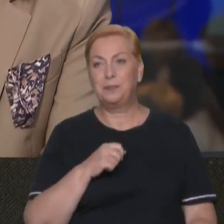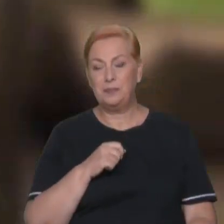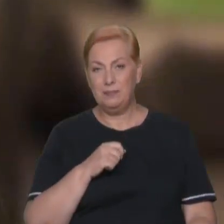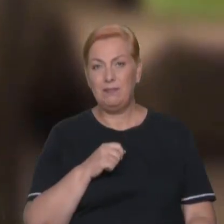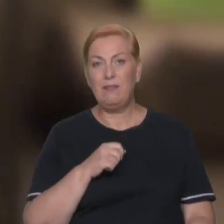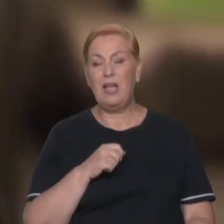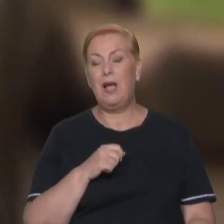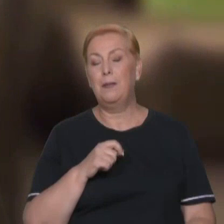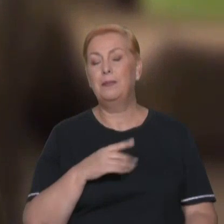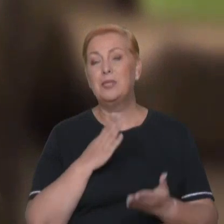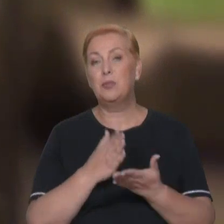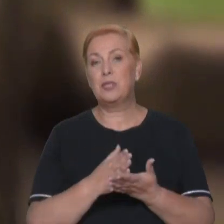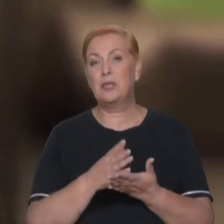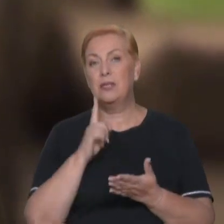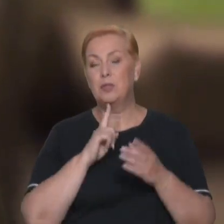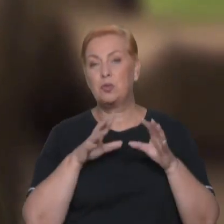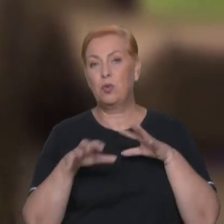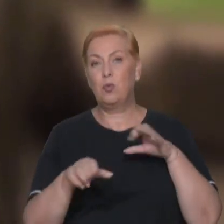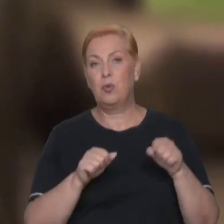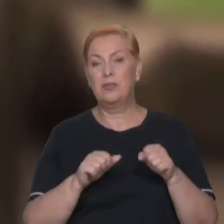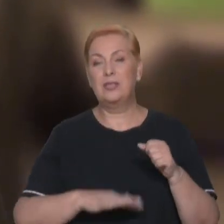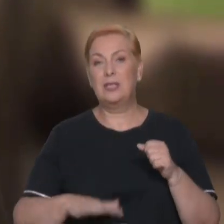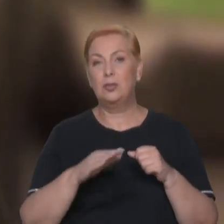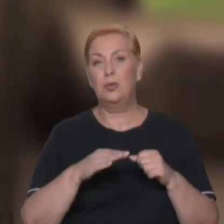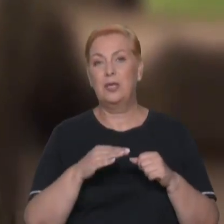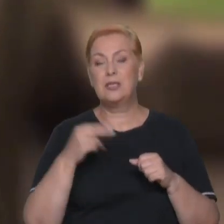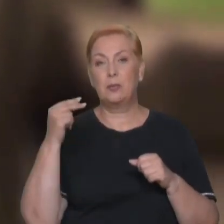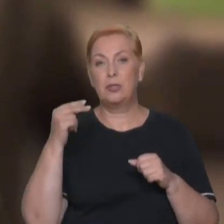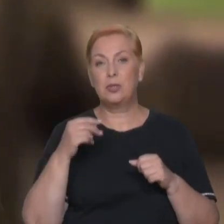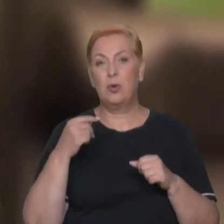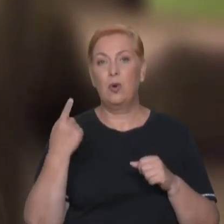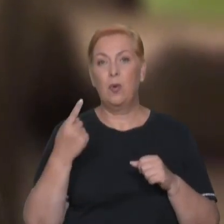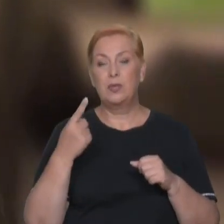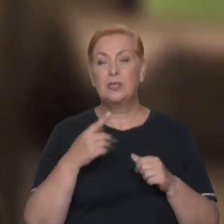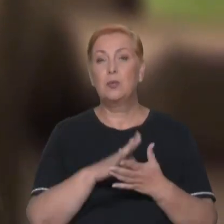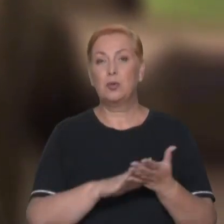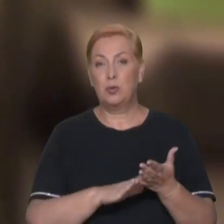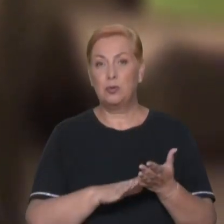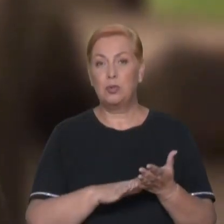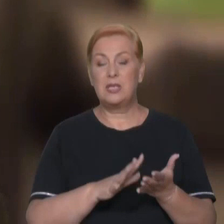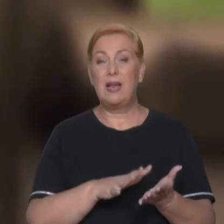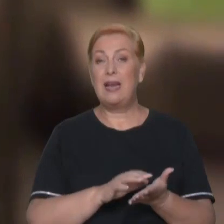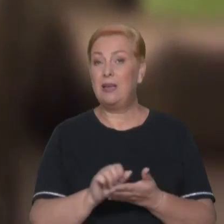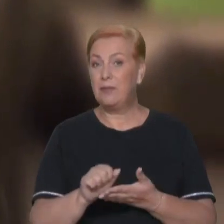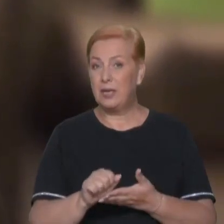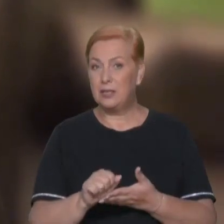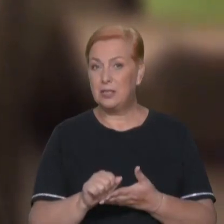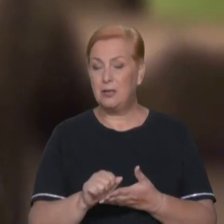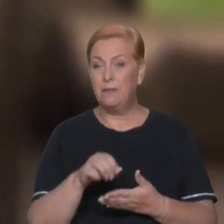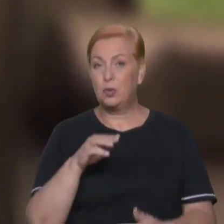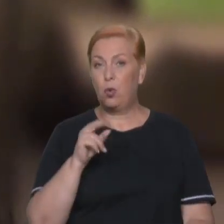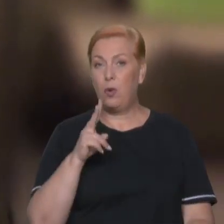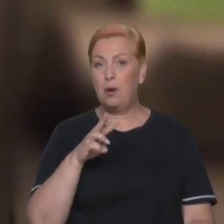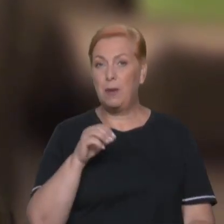на тимчасово окупованій території Запорізької області продовжується ліквідація наприклад вчора у токмаку щось відбулося у